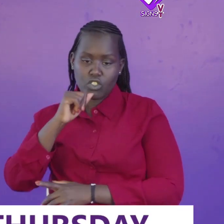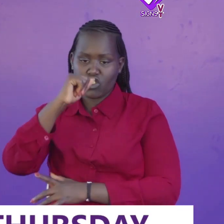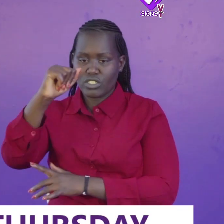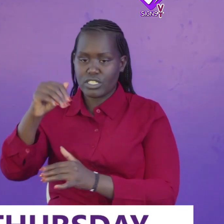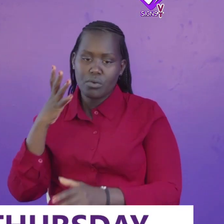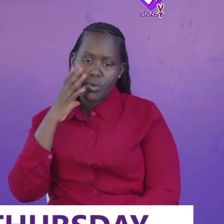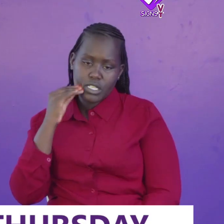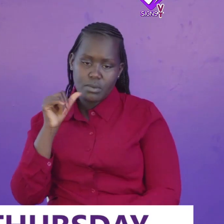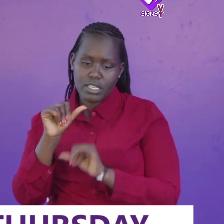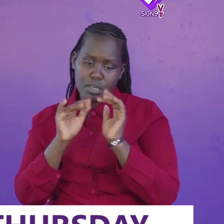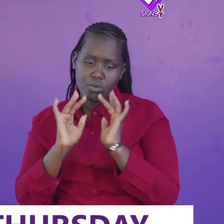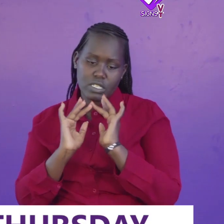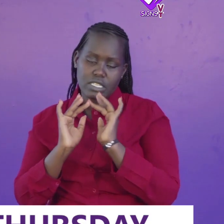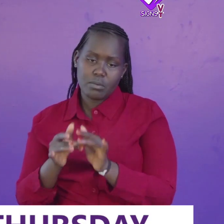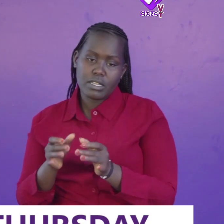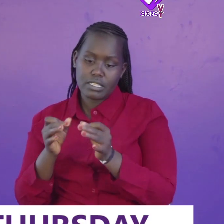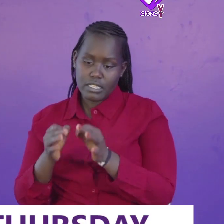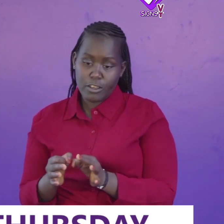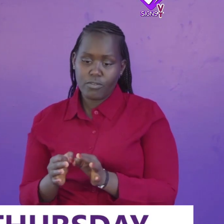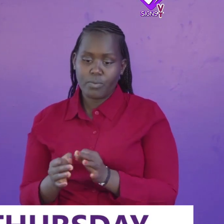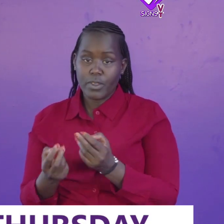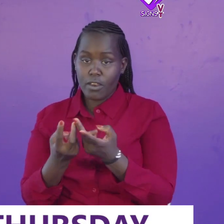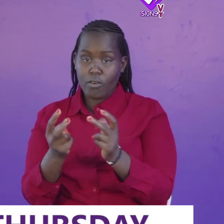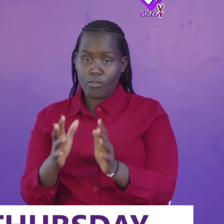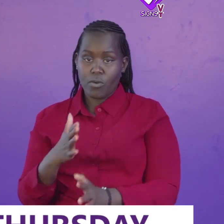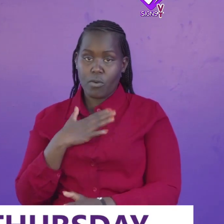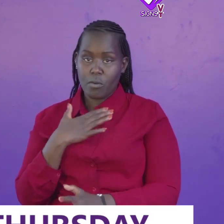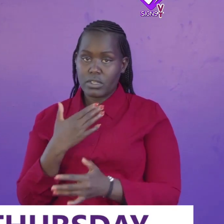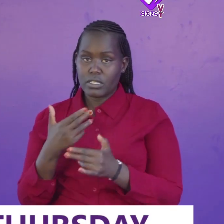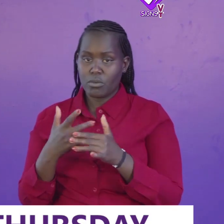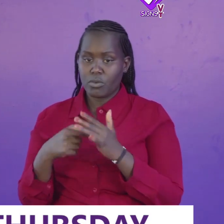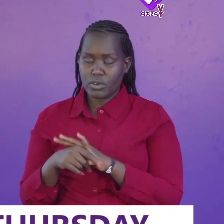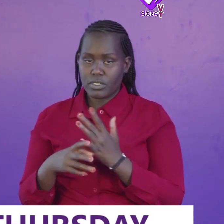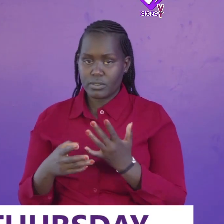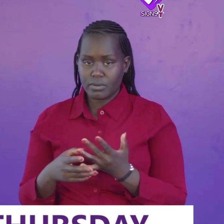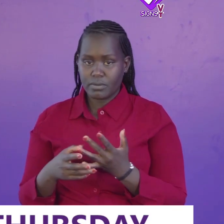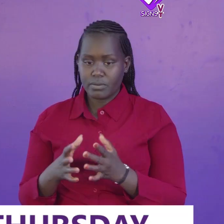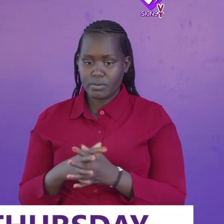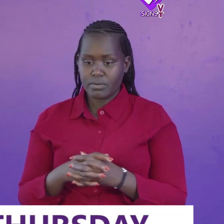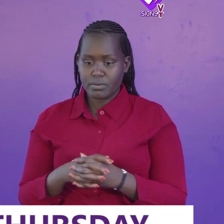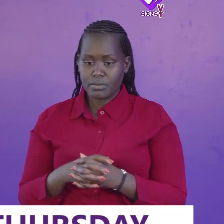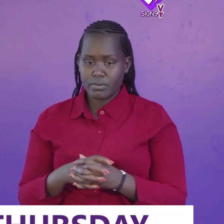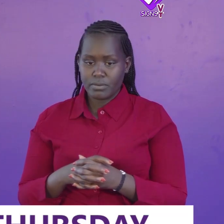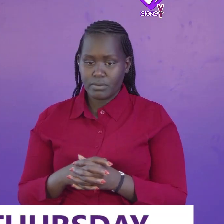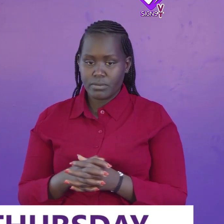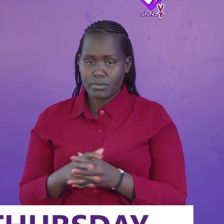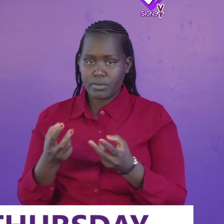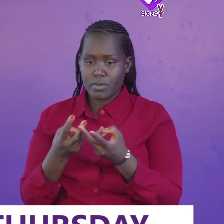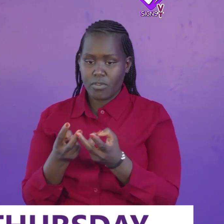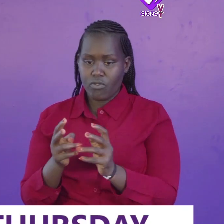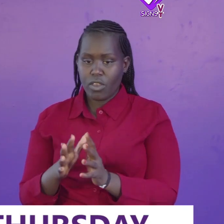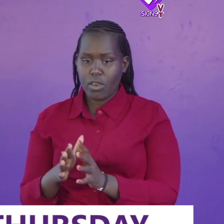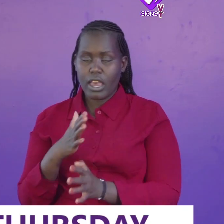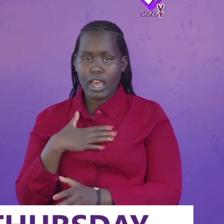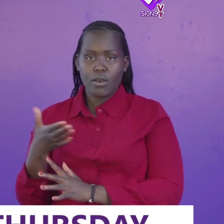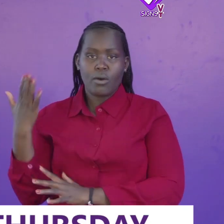mambo ya email. So if wewe ni mtazamaji sijui nikuite utajumps ndo mtazamaji millennial tuambie